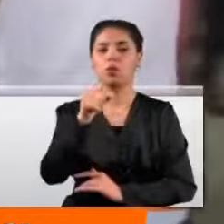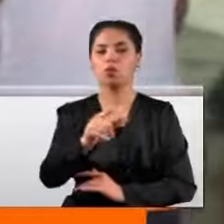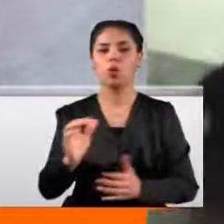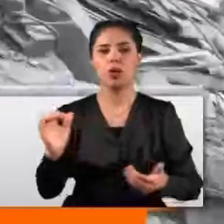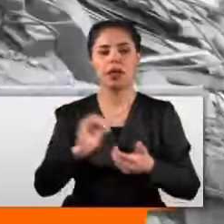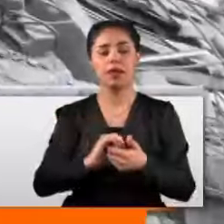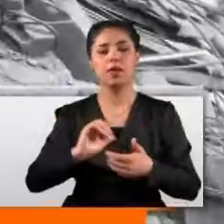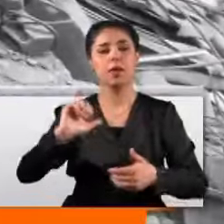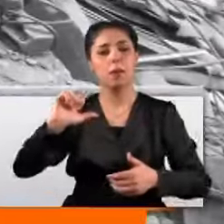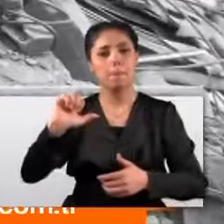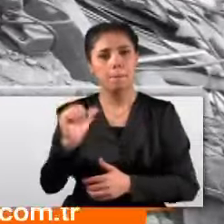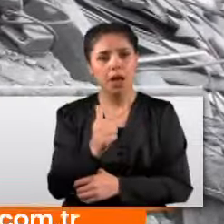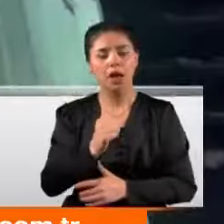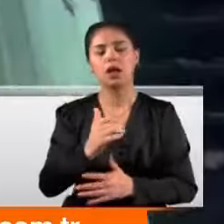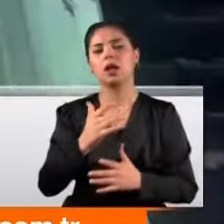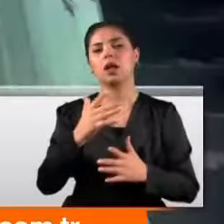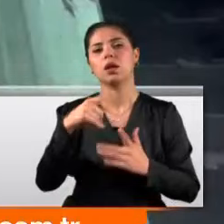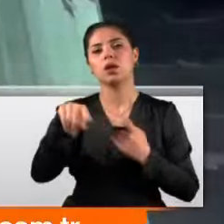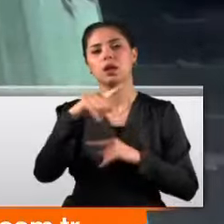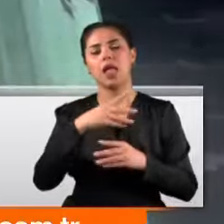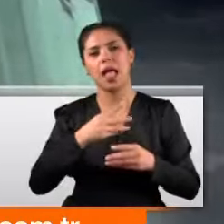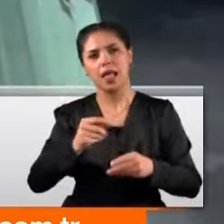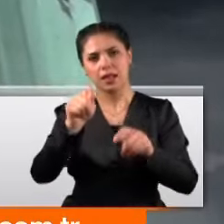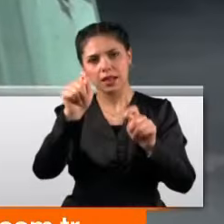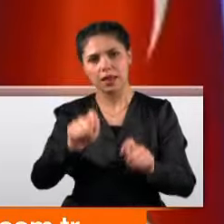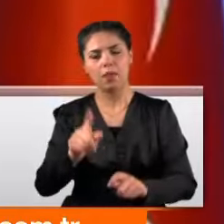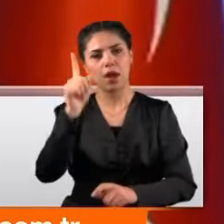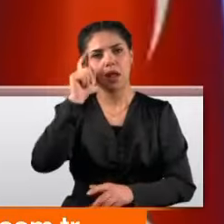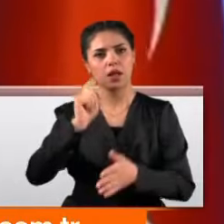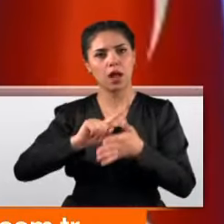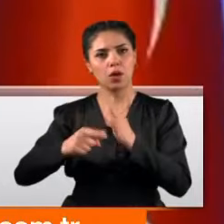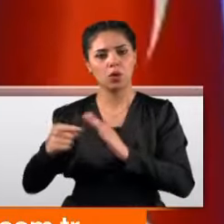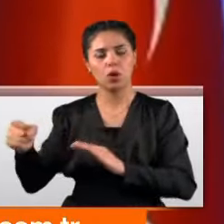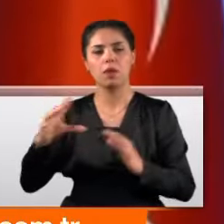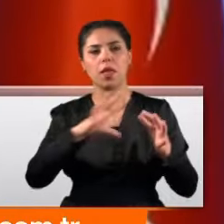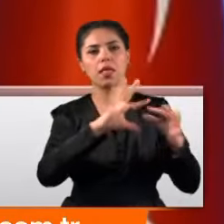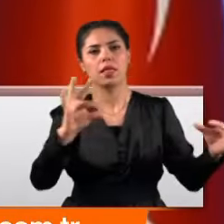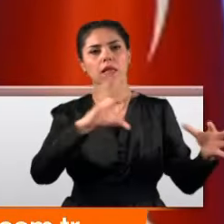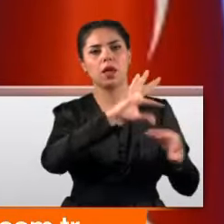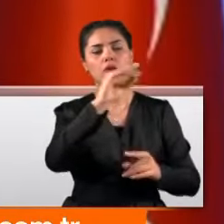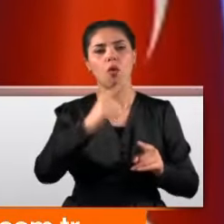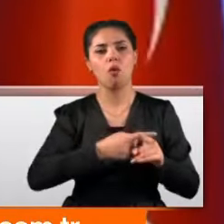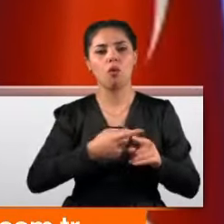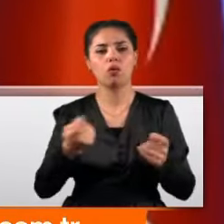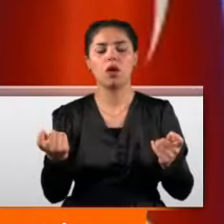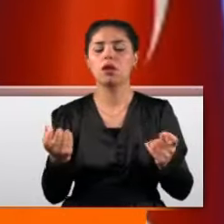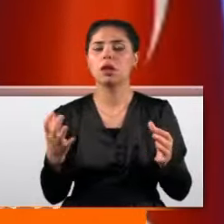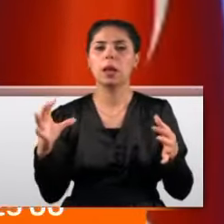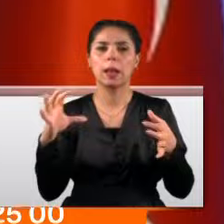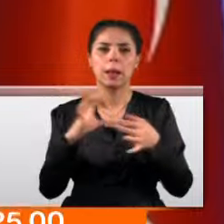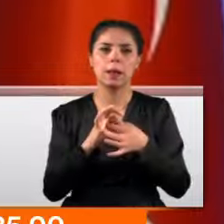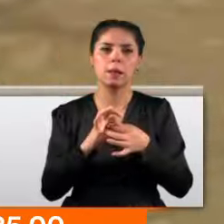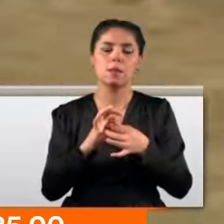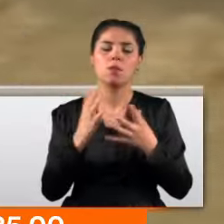değerlerini ayaklar altına alan İsrail yönetiminin NATO'yla ortaklık ilişkisini sürdürmesi